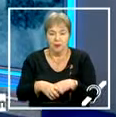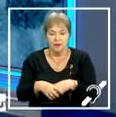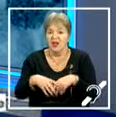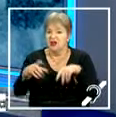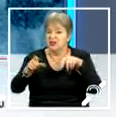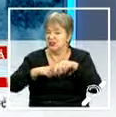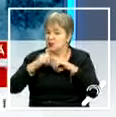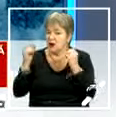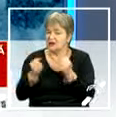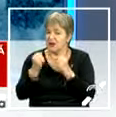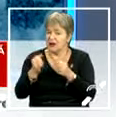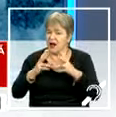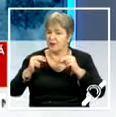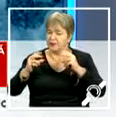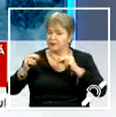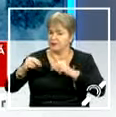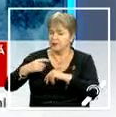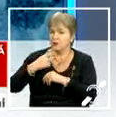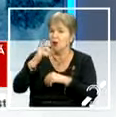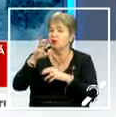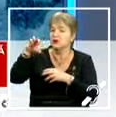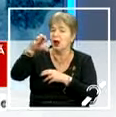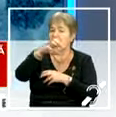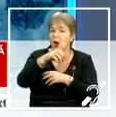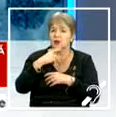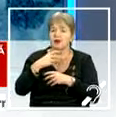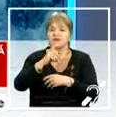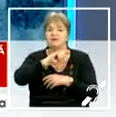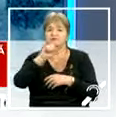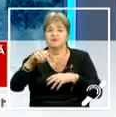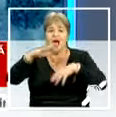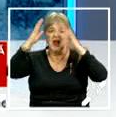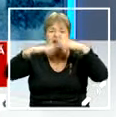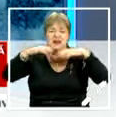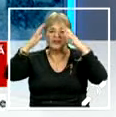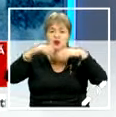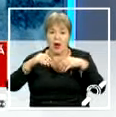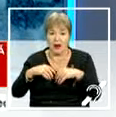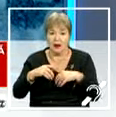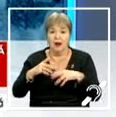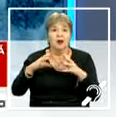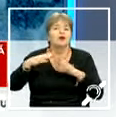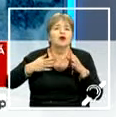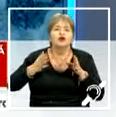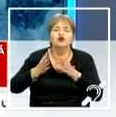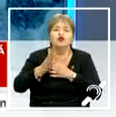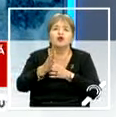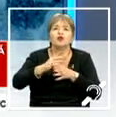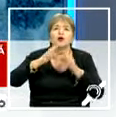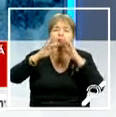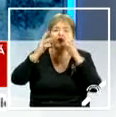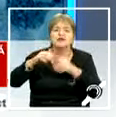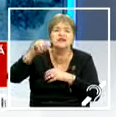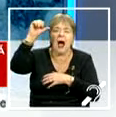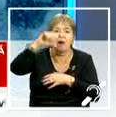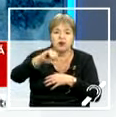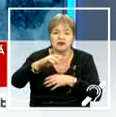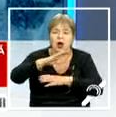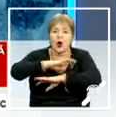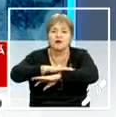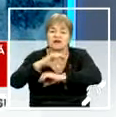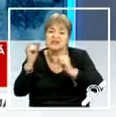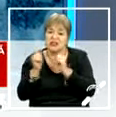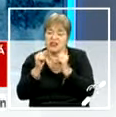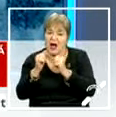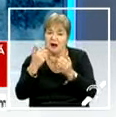Trafic îngreunat pe mai multe județe din cauza nisorilor. Pe mai multe drumuri din Munții Apuseni se circulă în condiții de iarnă în urma nisorilor